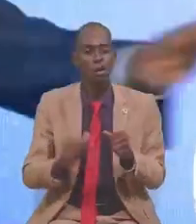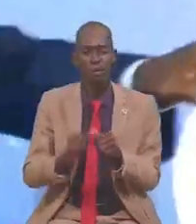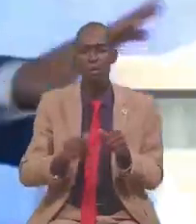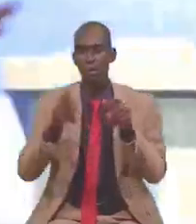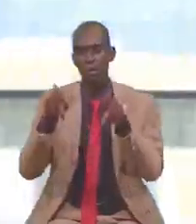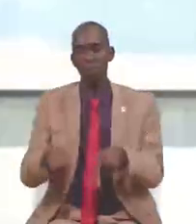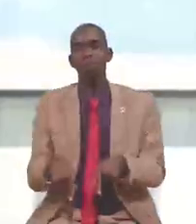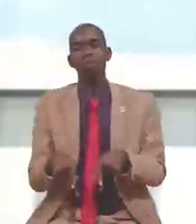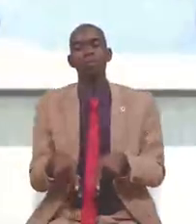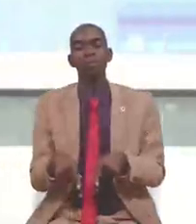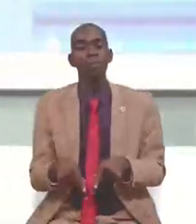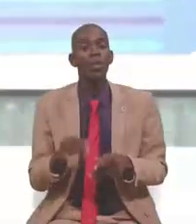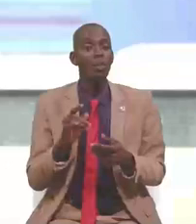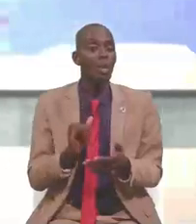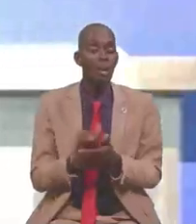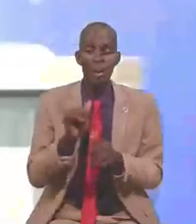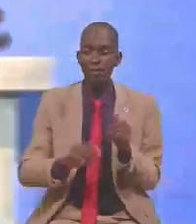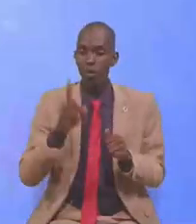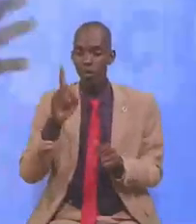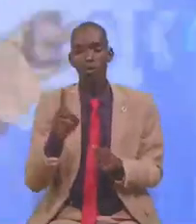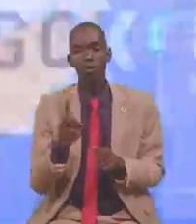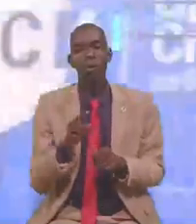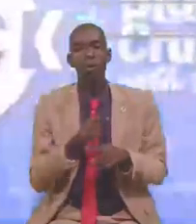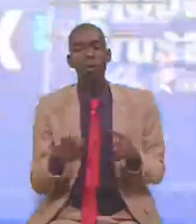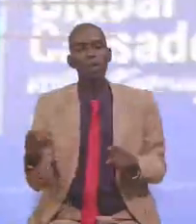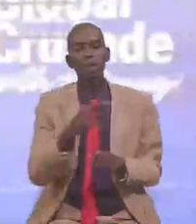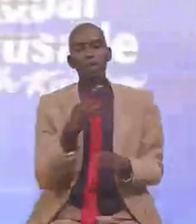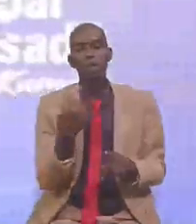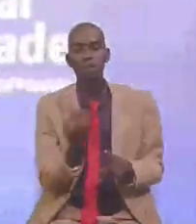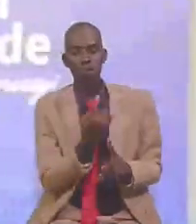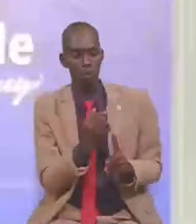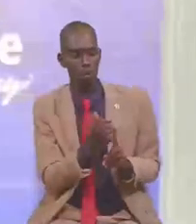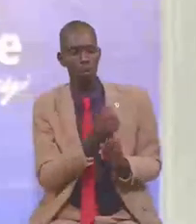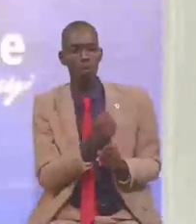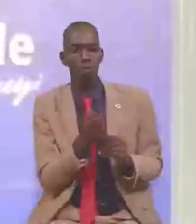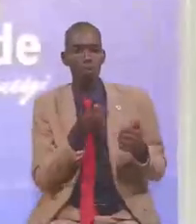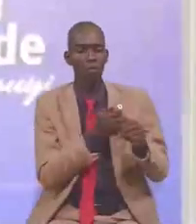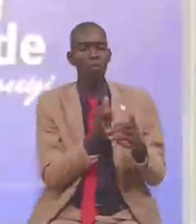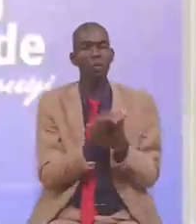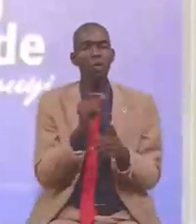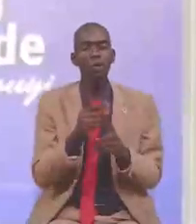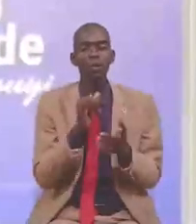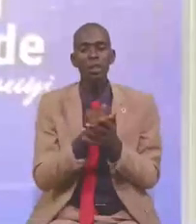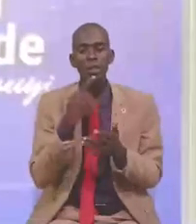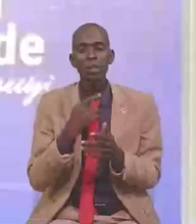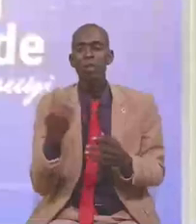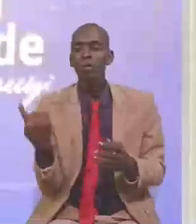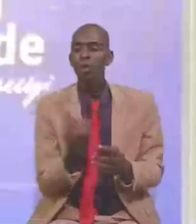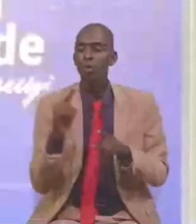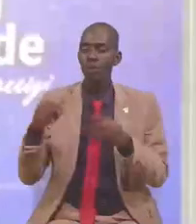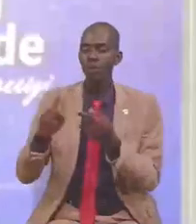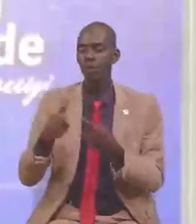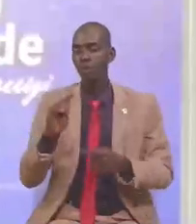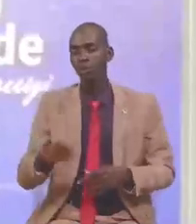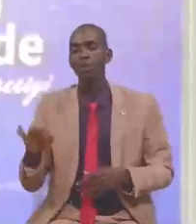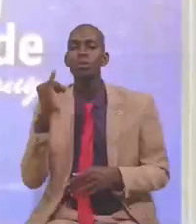tout le monde, mais ils ont embrassé la première partie d'aller vers les Israélites. C'est le premier pas. Et le deuxième